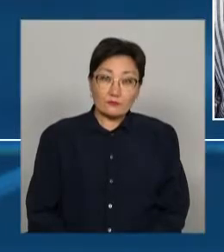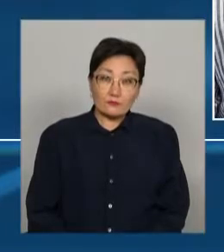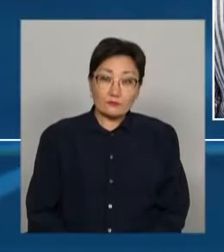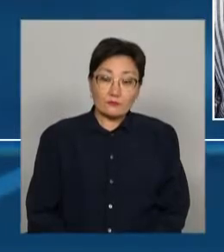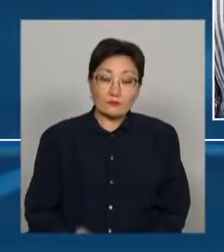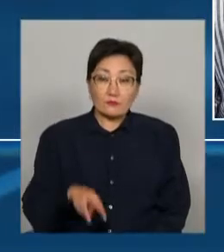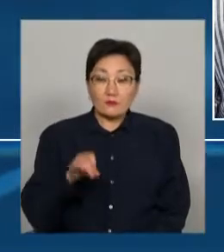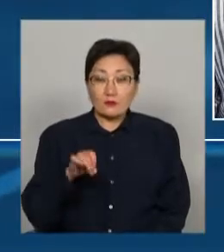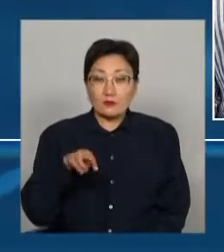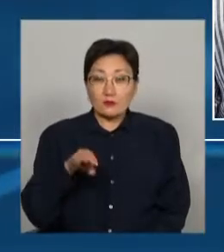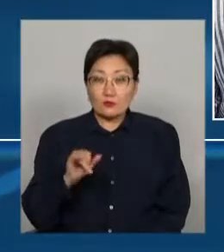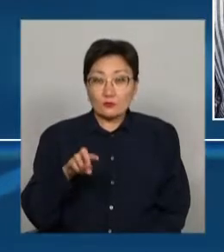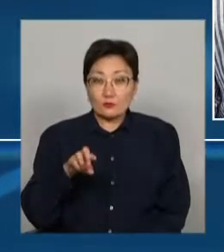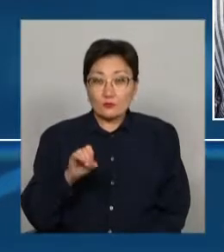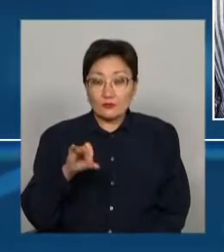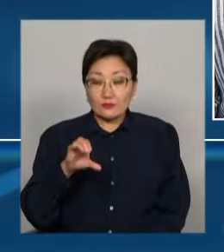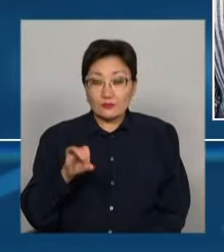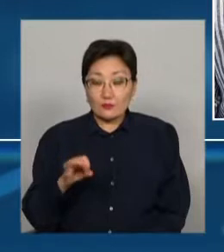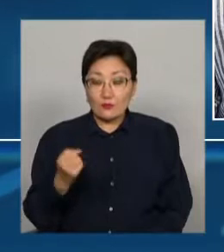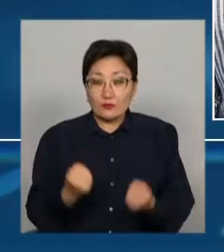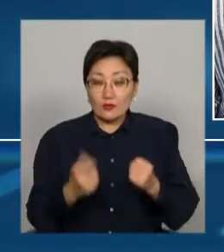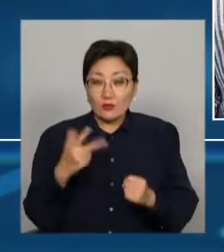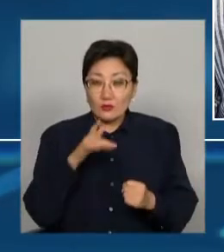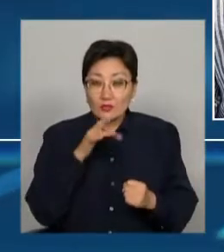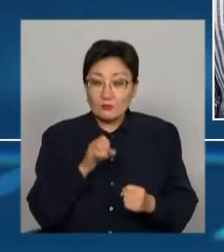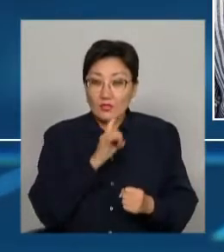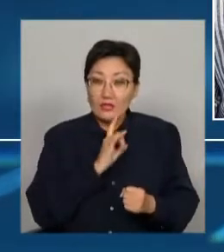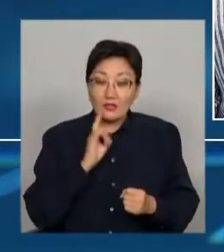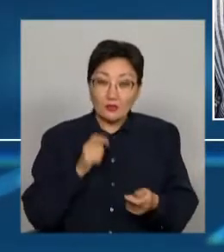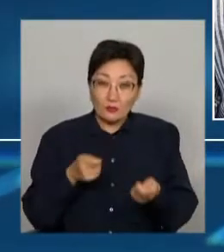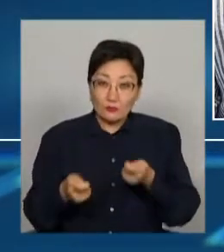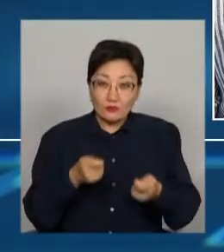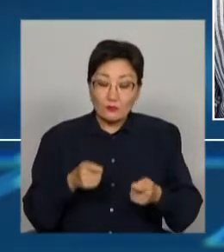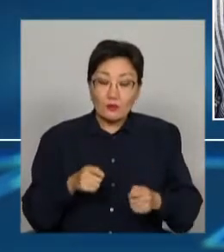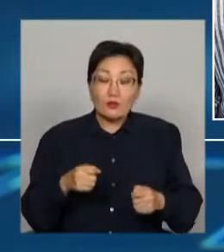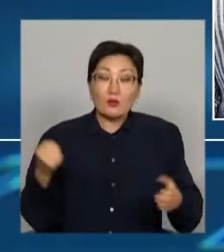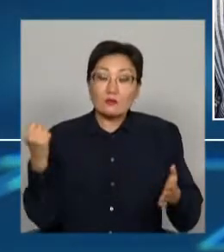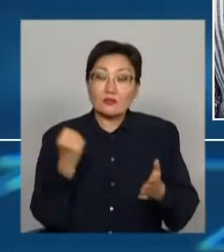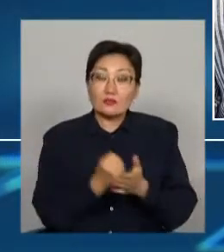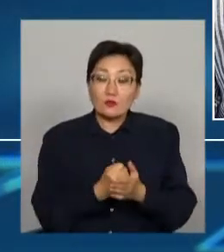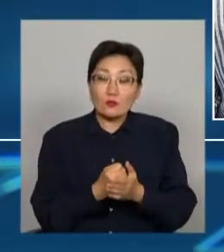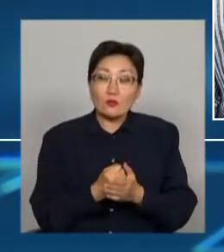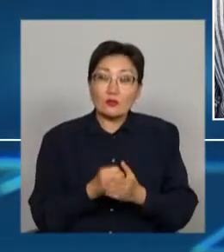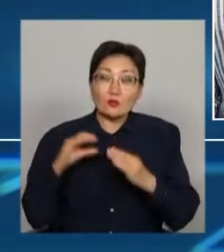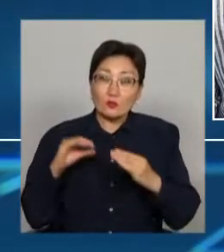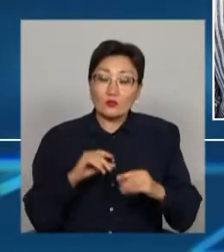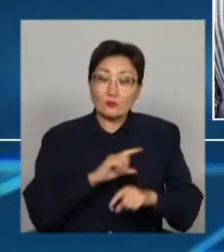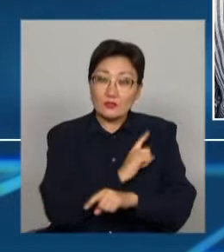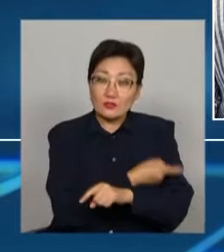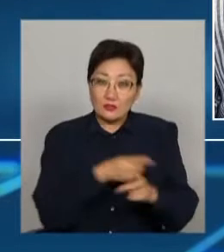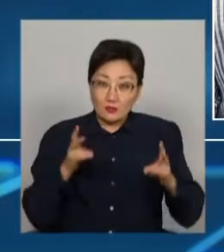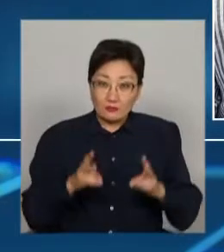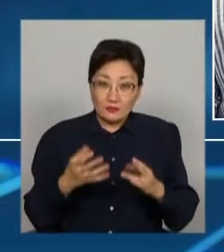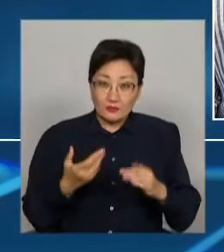Mitsubishi Space Wagon автокөлігінің тізгінінде 30 жастағы әйел болған. Алған соққыдан көлік қатты зақымданып отыр.